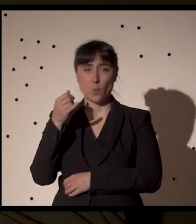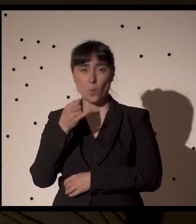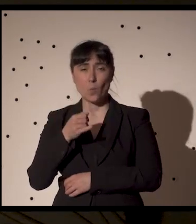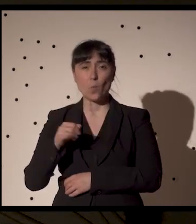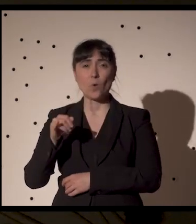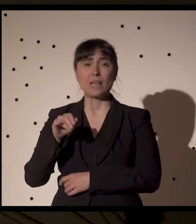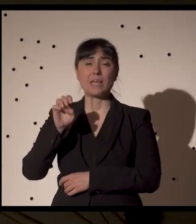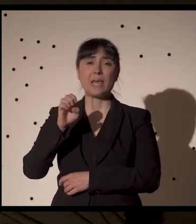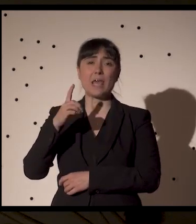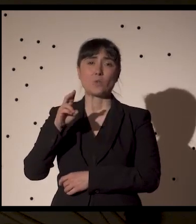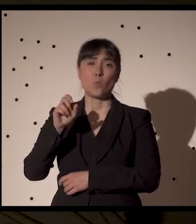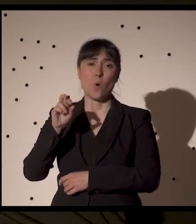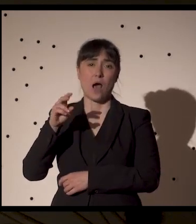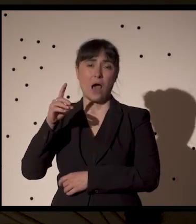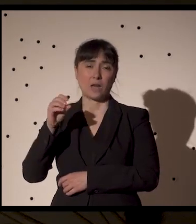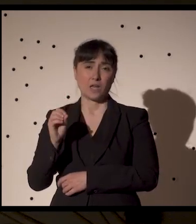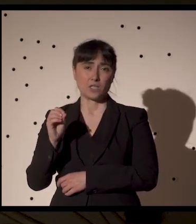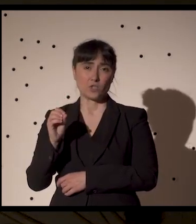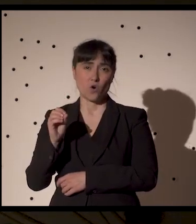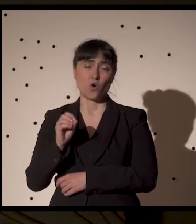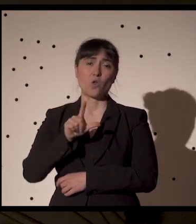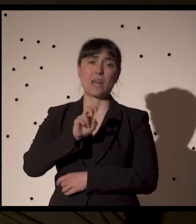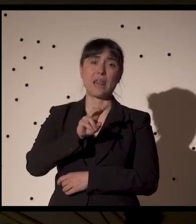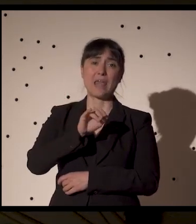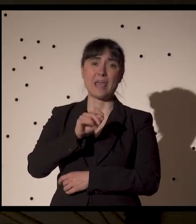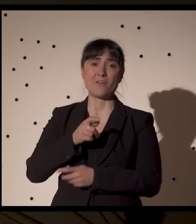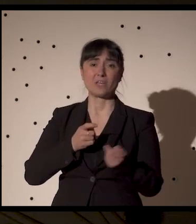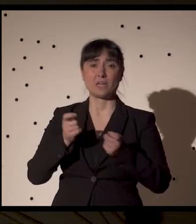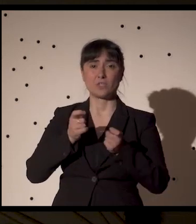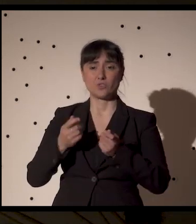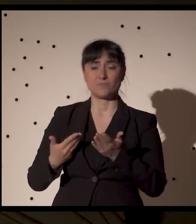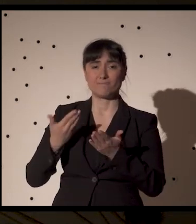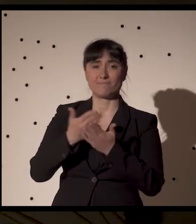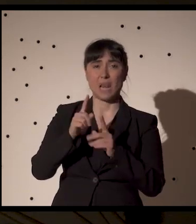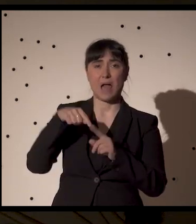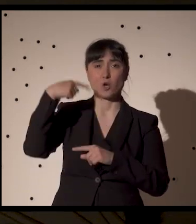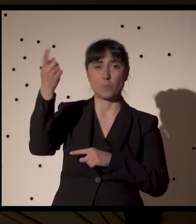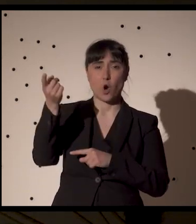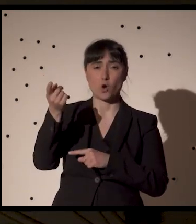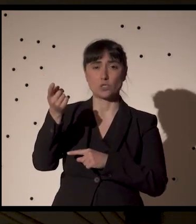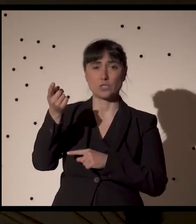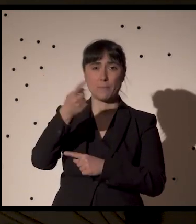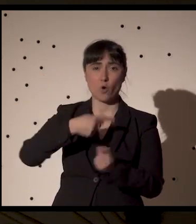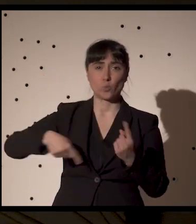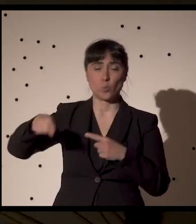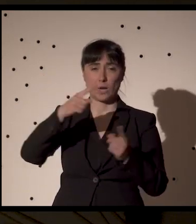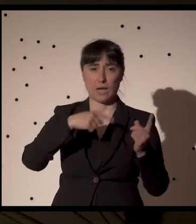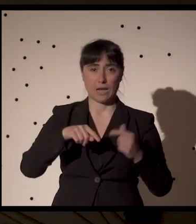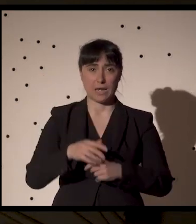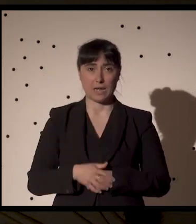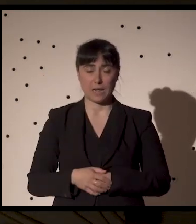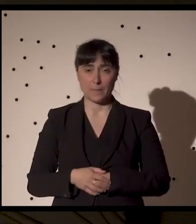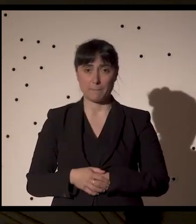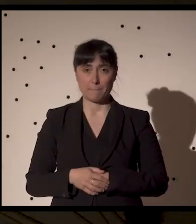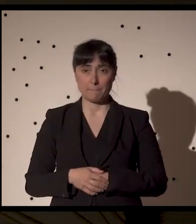in scena da Fausto Russo Alesi questa stagione in tournée il prossimo anno poi un approdo al Piccolo Teatro